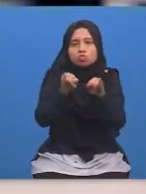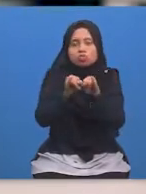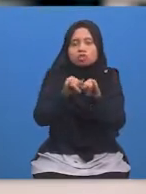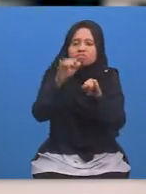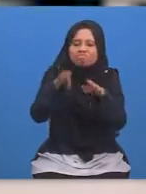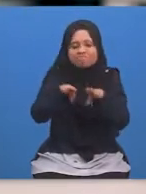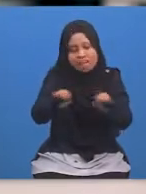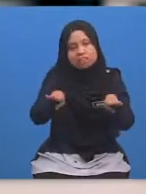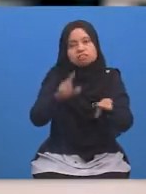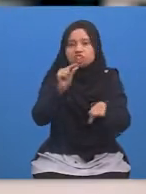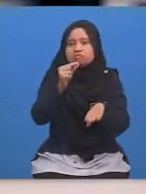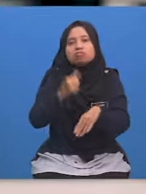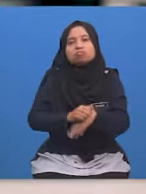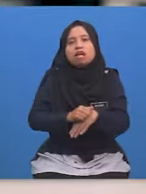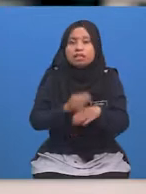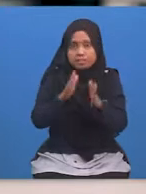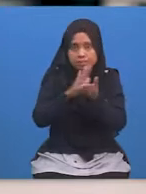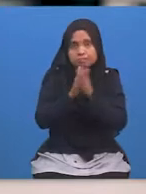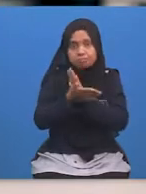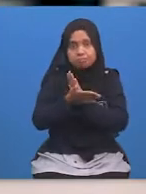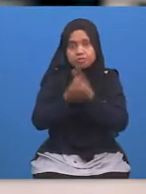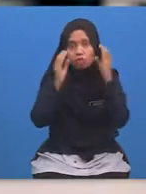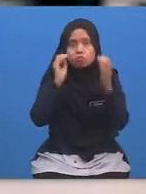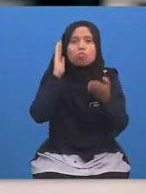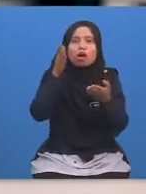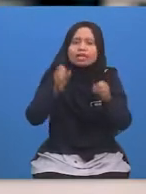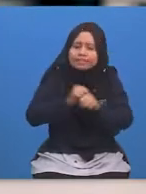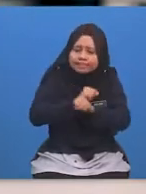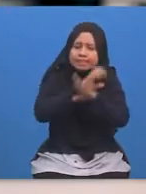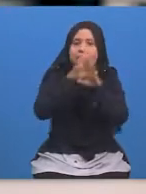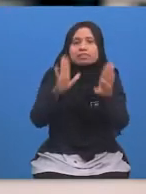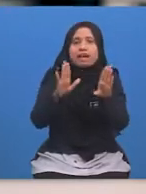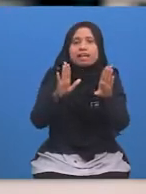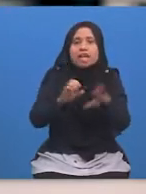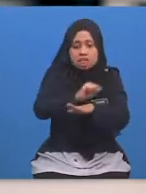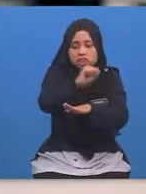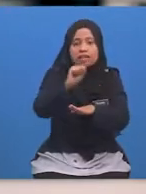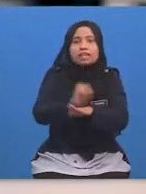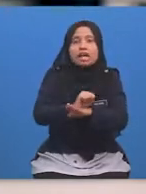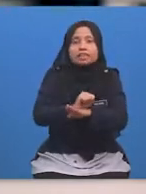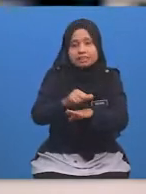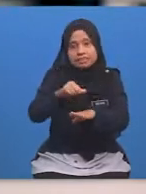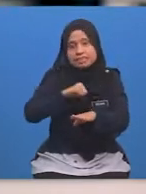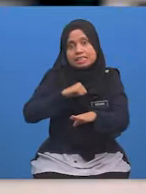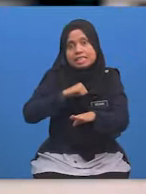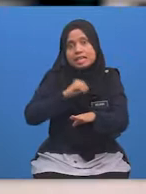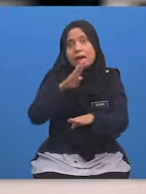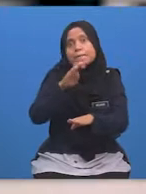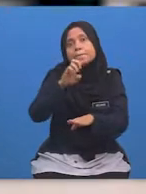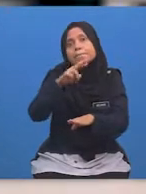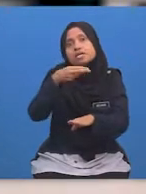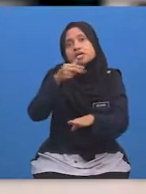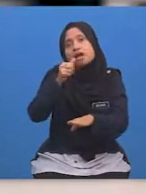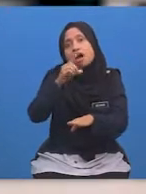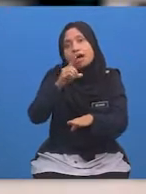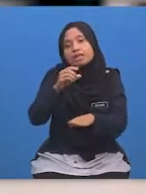sedikit perbezaannya. Maka, cikgu akan menerangkan syarikat sendirian berhad dan syarikat